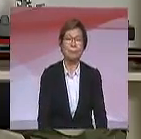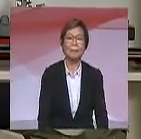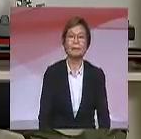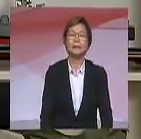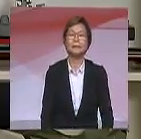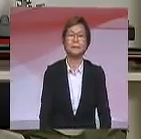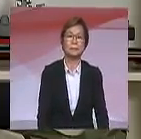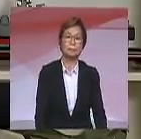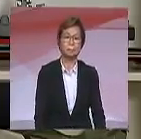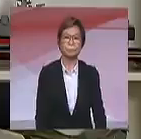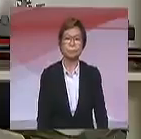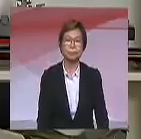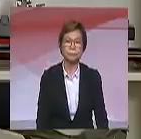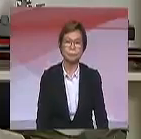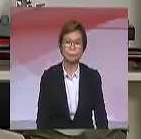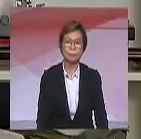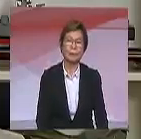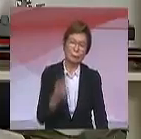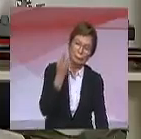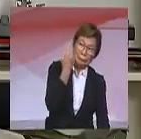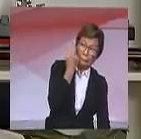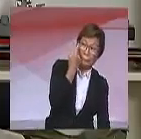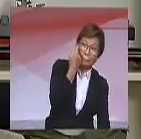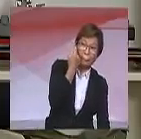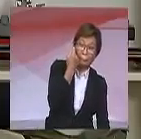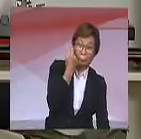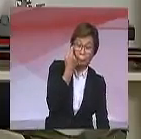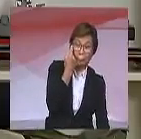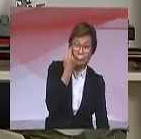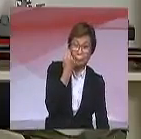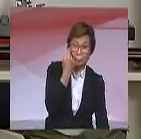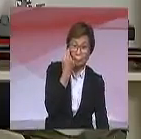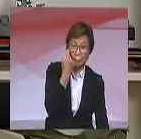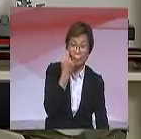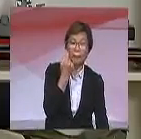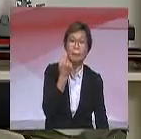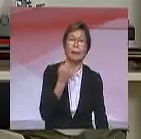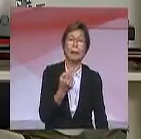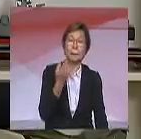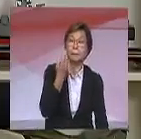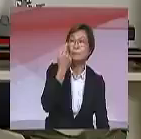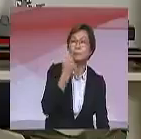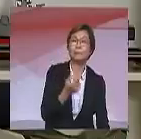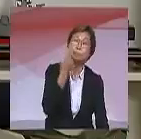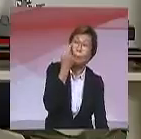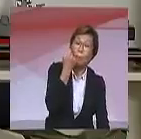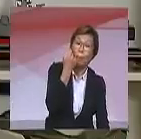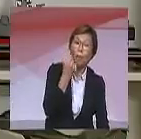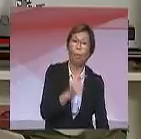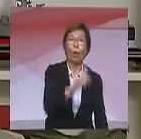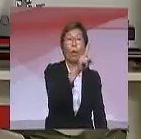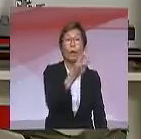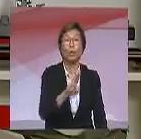Kita juga mendengar baru-baru ini bahawa kes yang melibatkan Wan Utama,